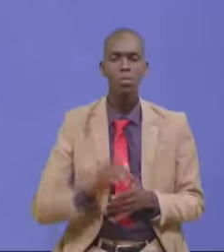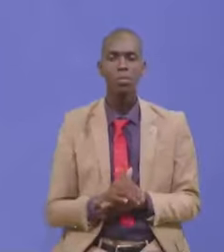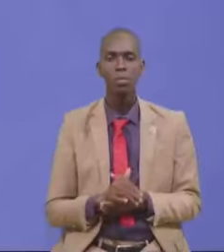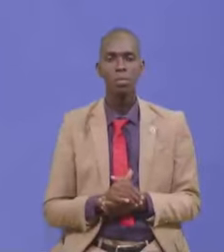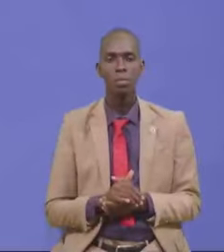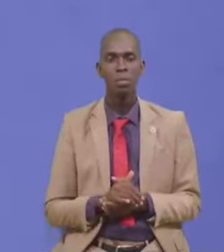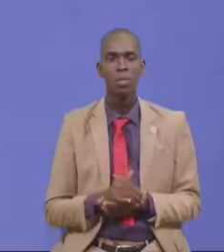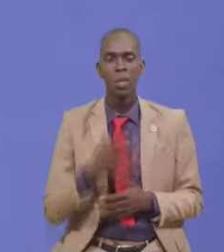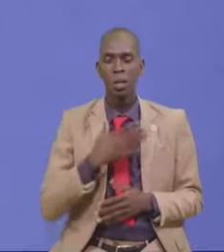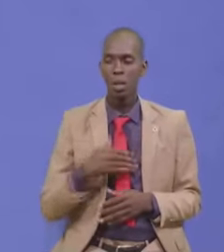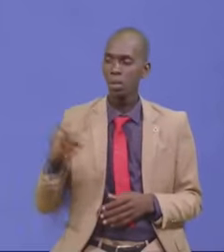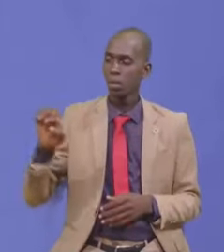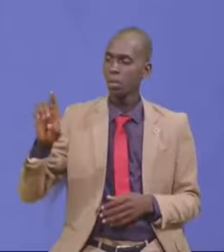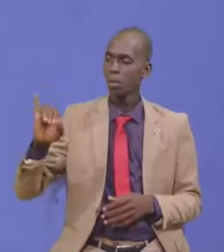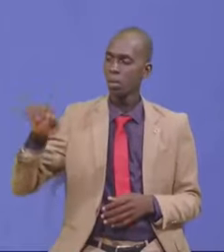Et il répondit, je t'ai trouvé.